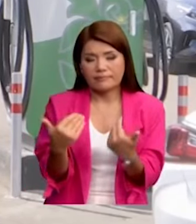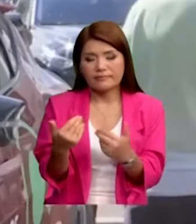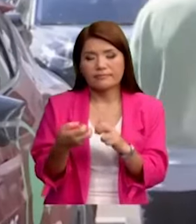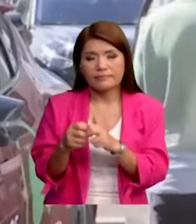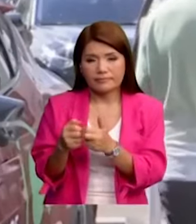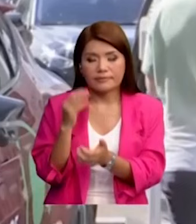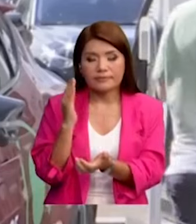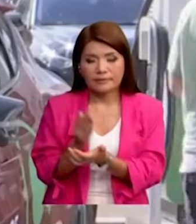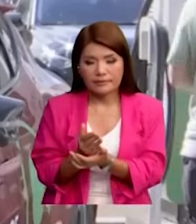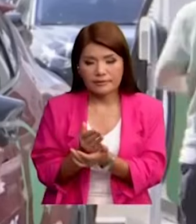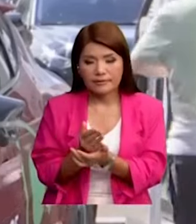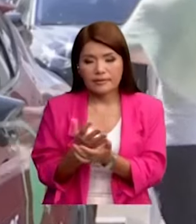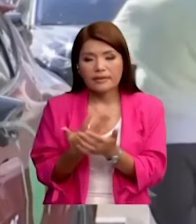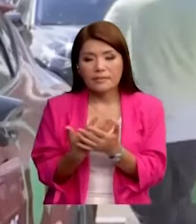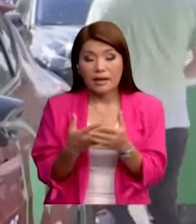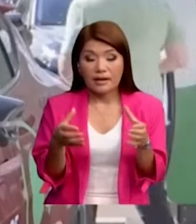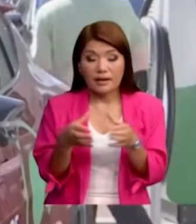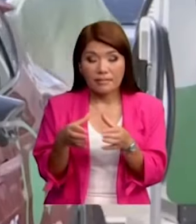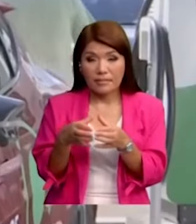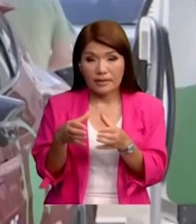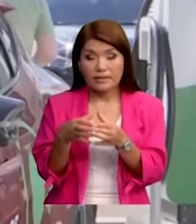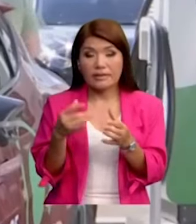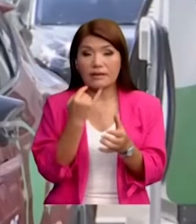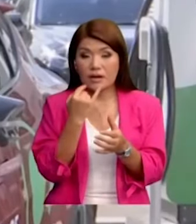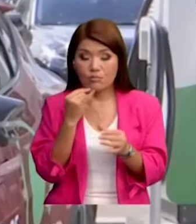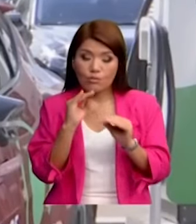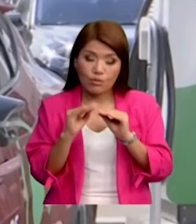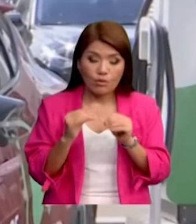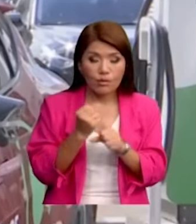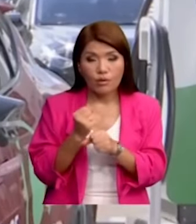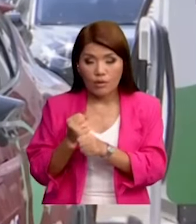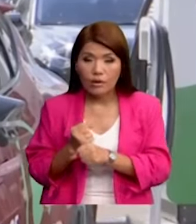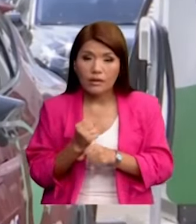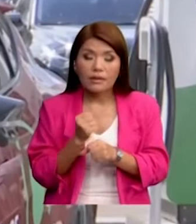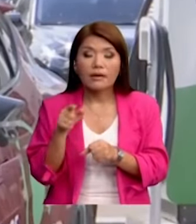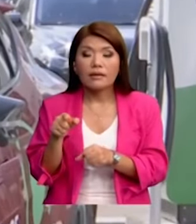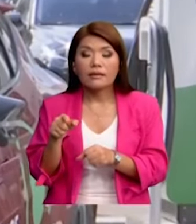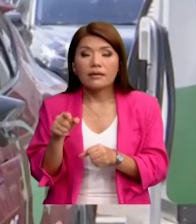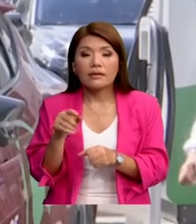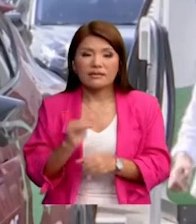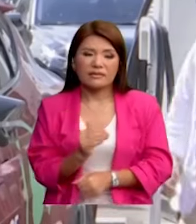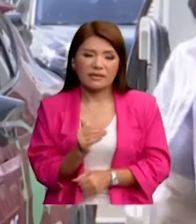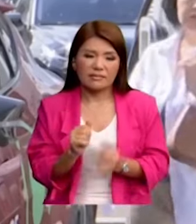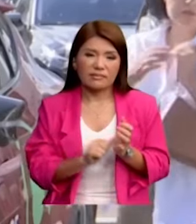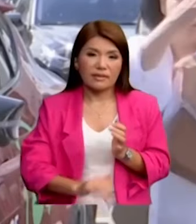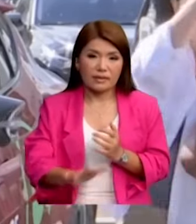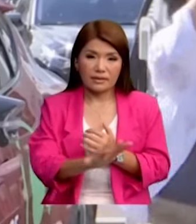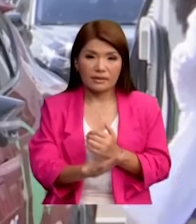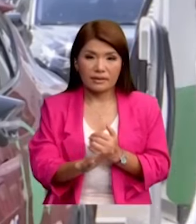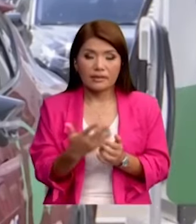проблемы. Компании, занимающие зарядкой, в основном идут через частные земли.